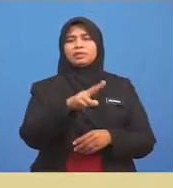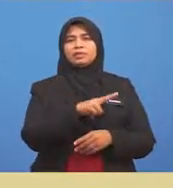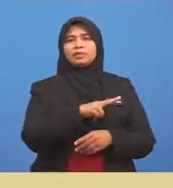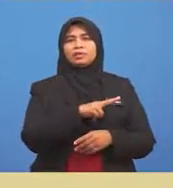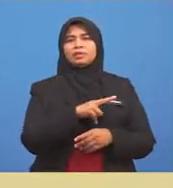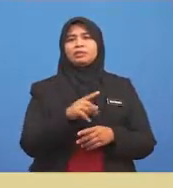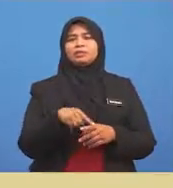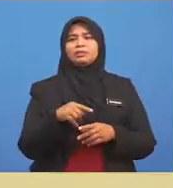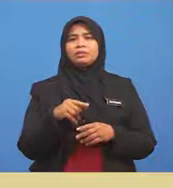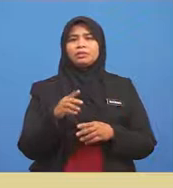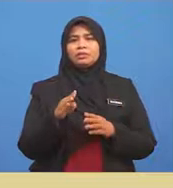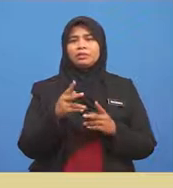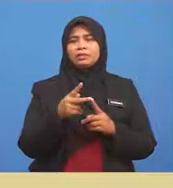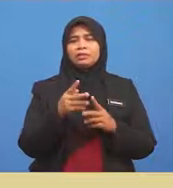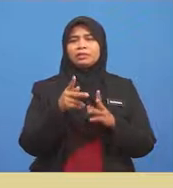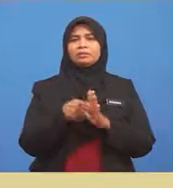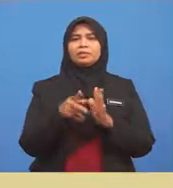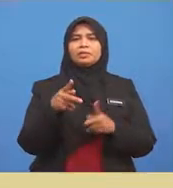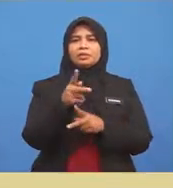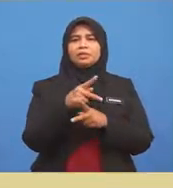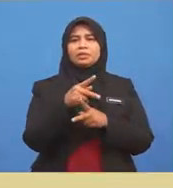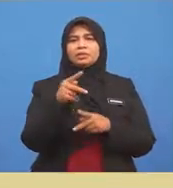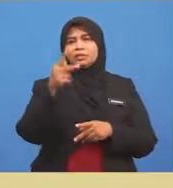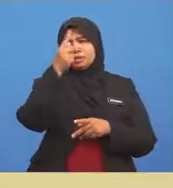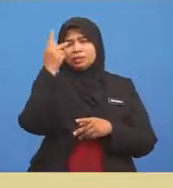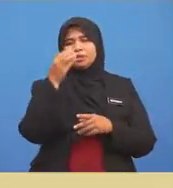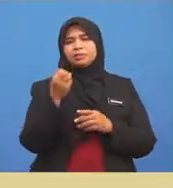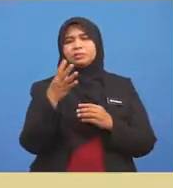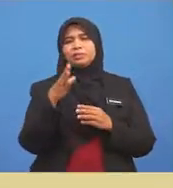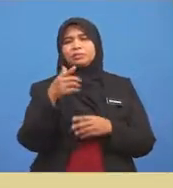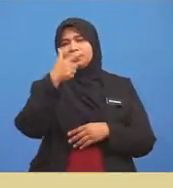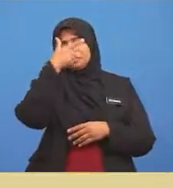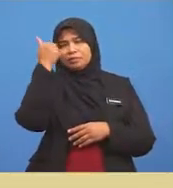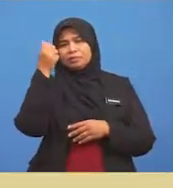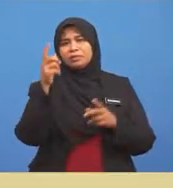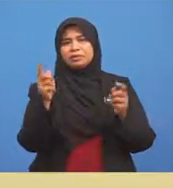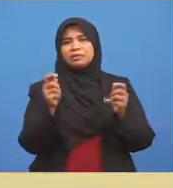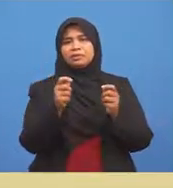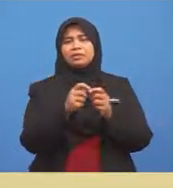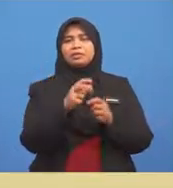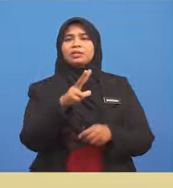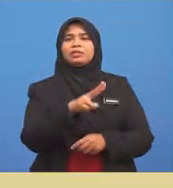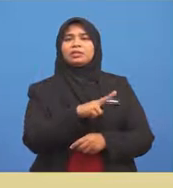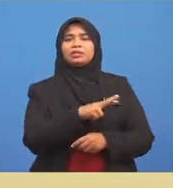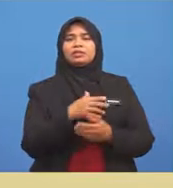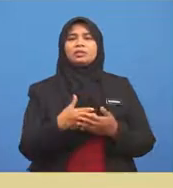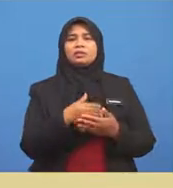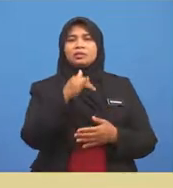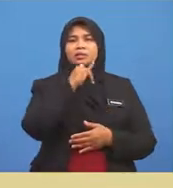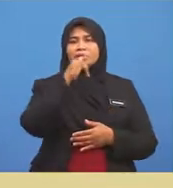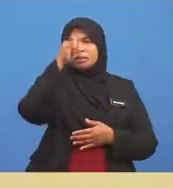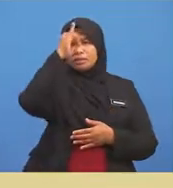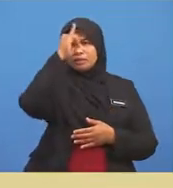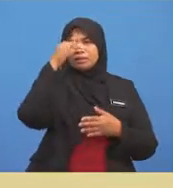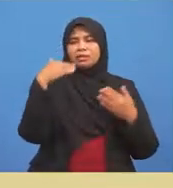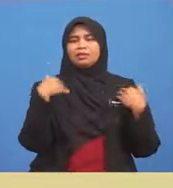kepada penjaganya kerana beberapa sebab seperti harta anak yatim tersebut berada di tangan